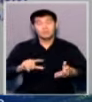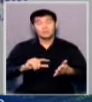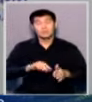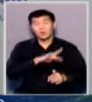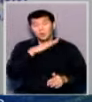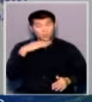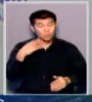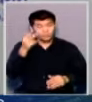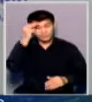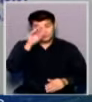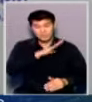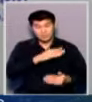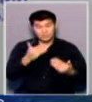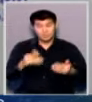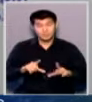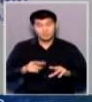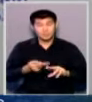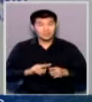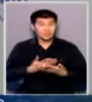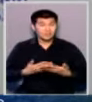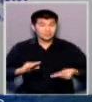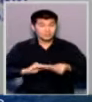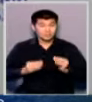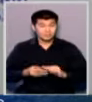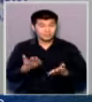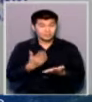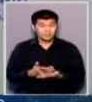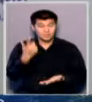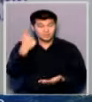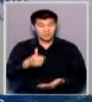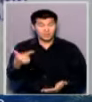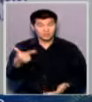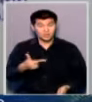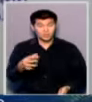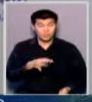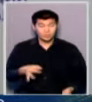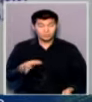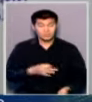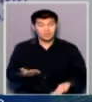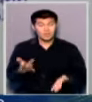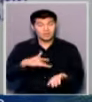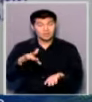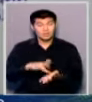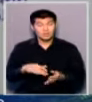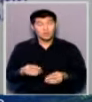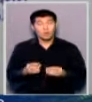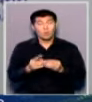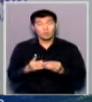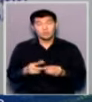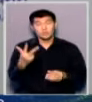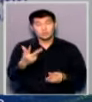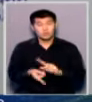кейін әрине мәселеде көп туындайды. Өздеріңізге белгілі, біздің Атырау қаласында 11 үш ауысымды мектеп